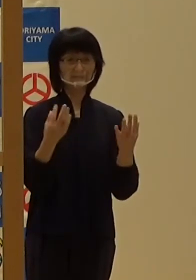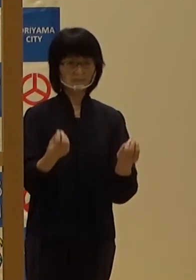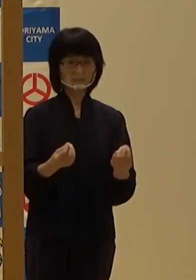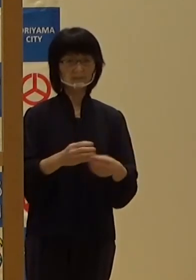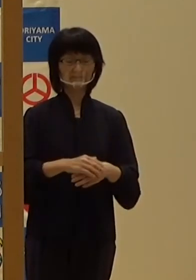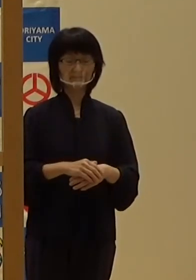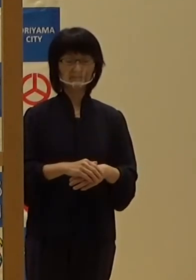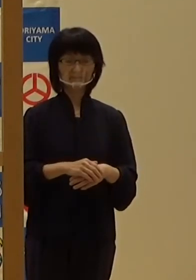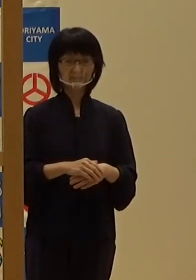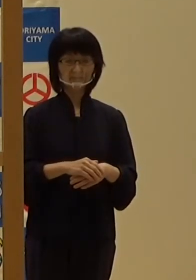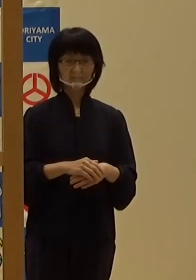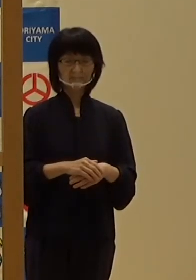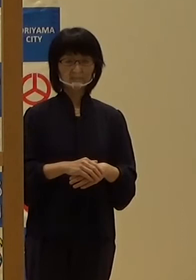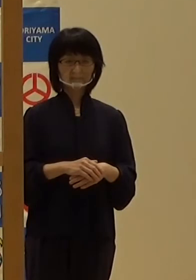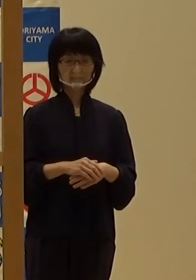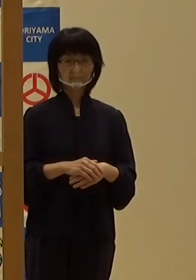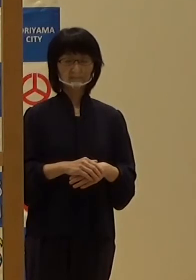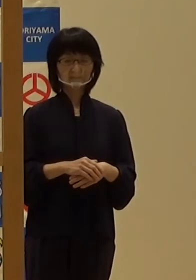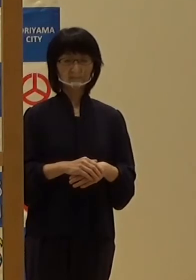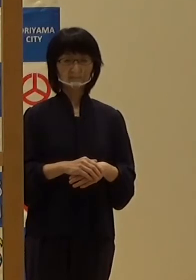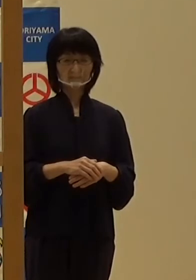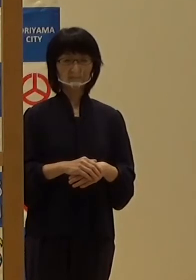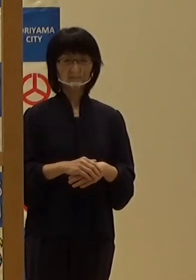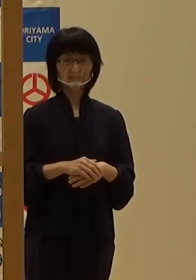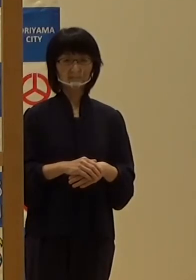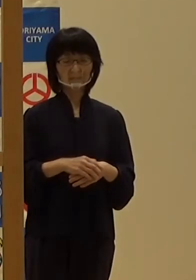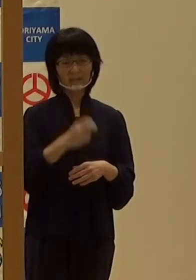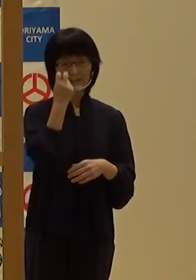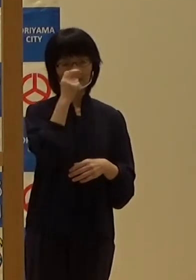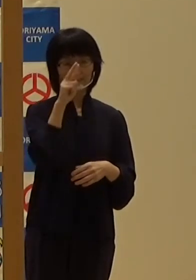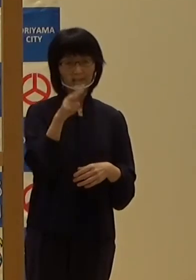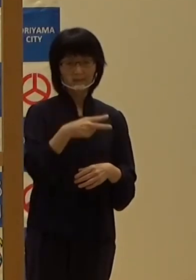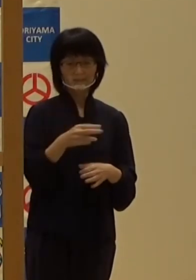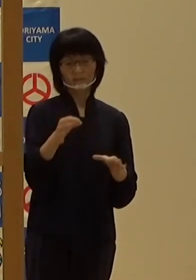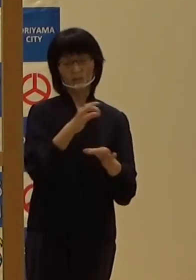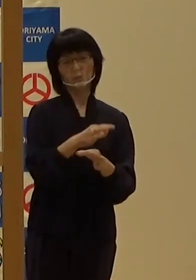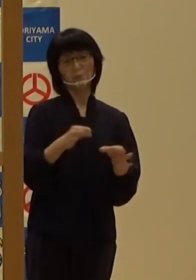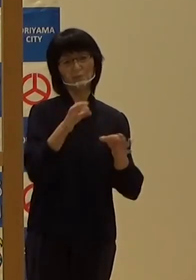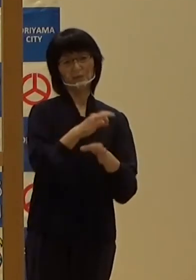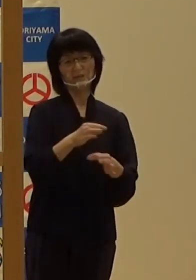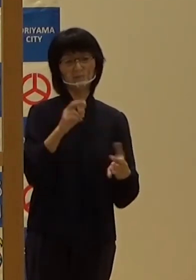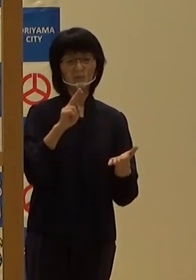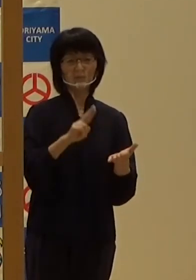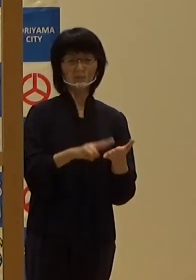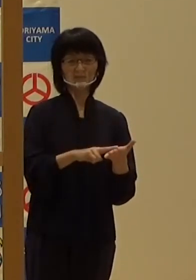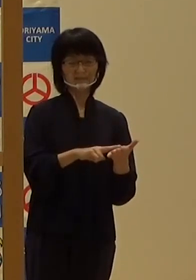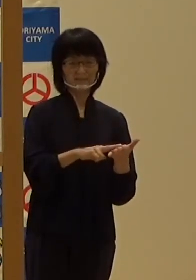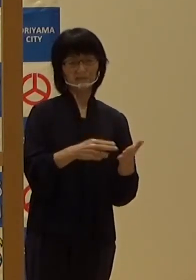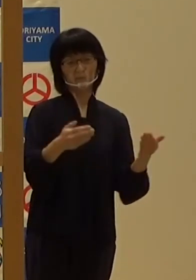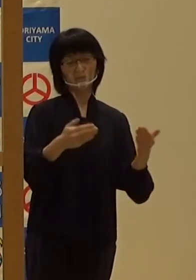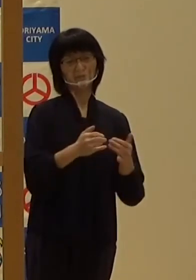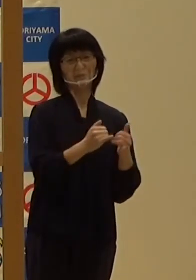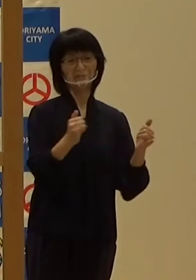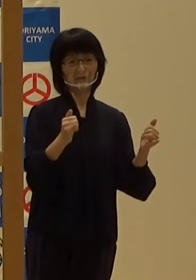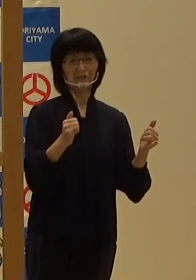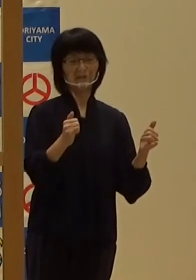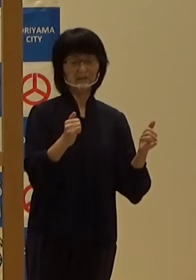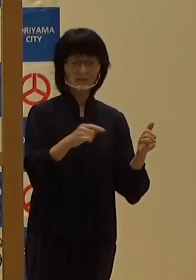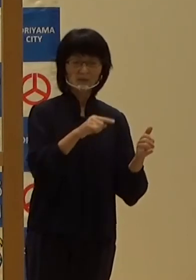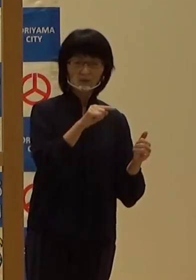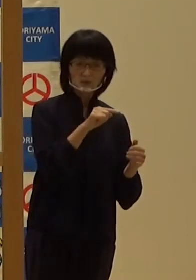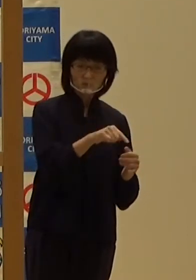ました。でそれと合わせまして当然管理運営指定管理制度になりますので指定管理利用というのは別途発